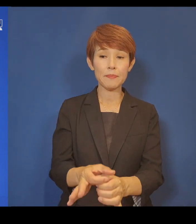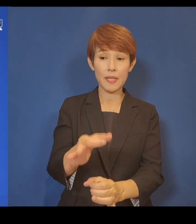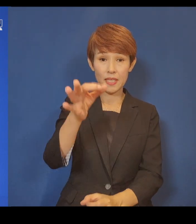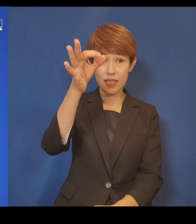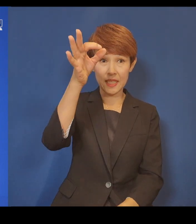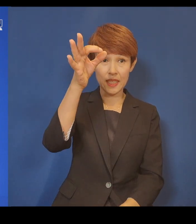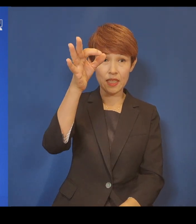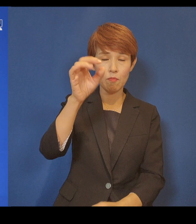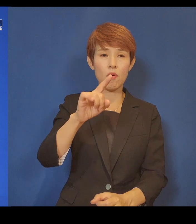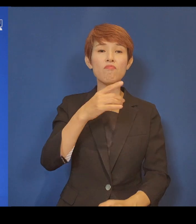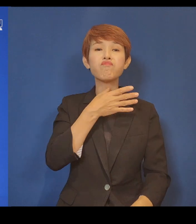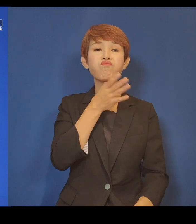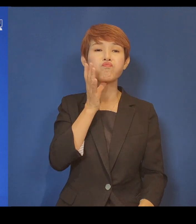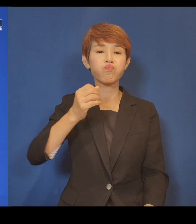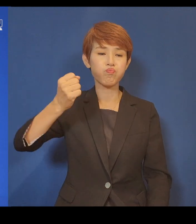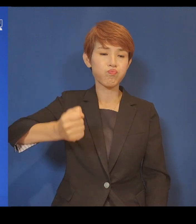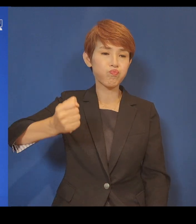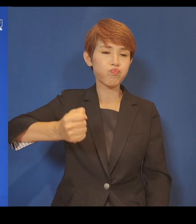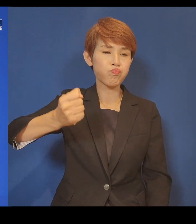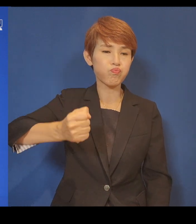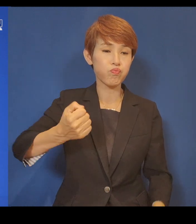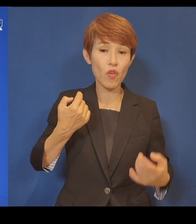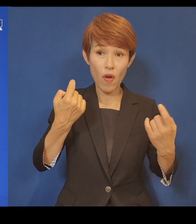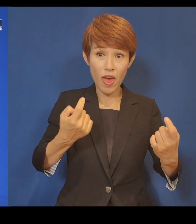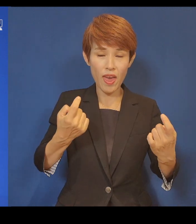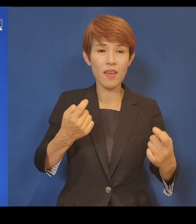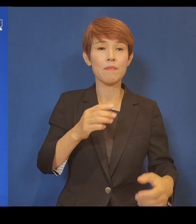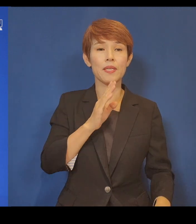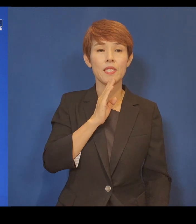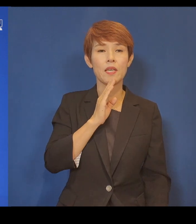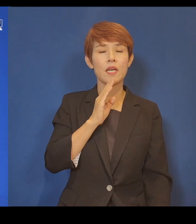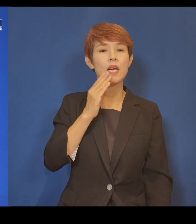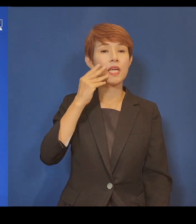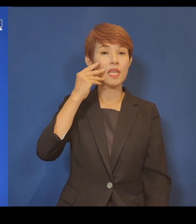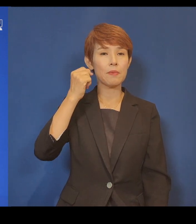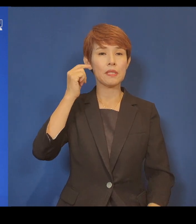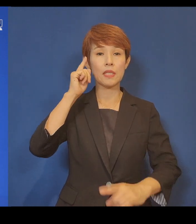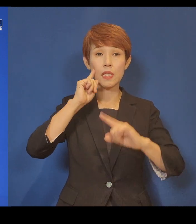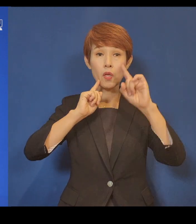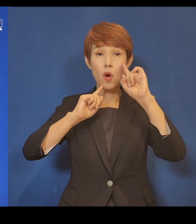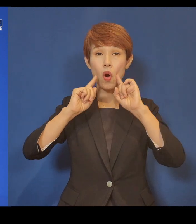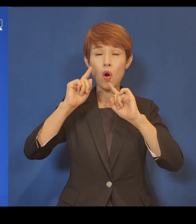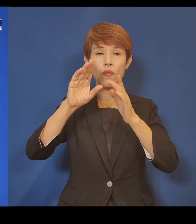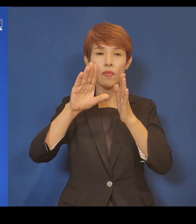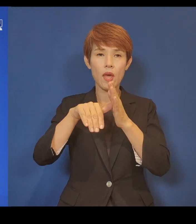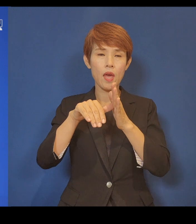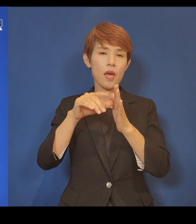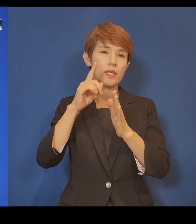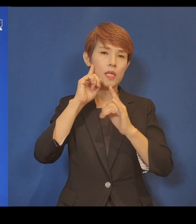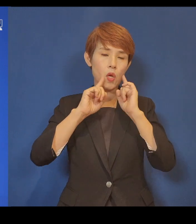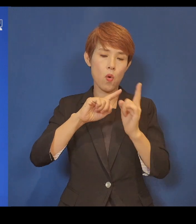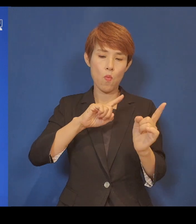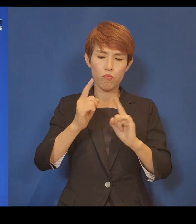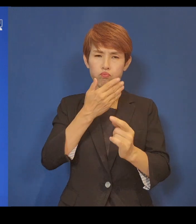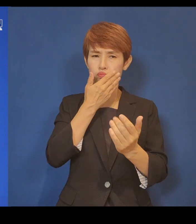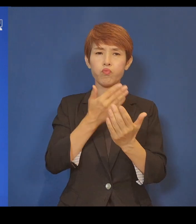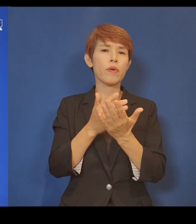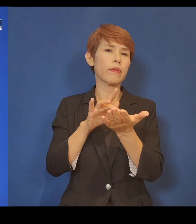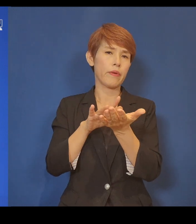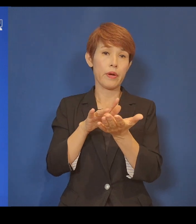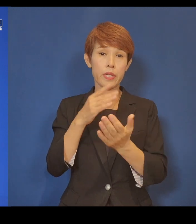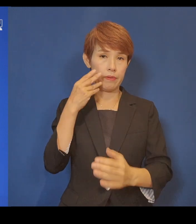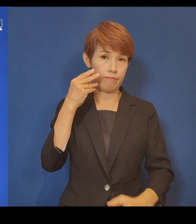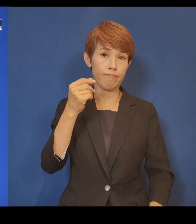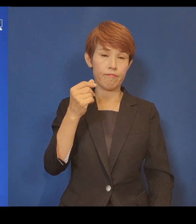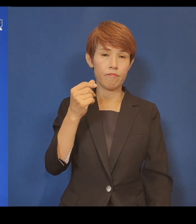지팡이는 나이 든 사람이 짚고 여행하기 위해 필요한 거라면 기름은 상처가 났을 때 소독하고 회복하는 중요한